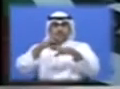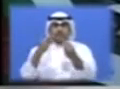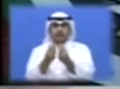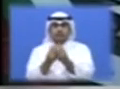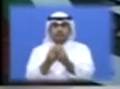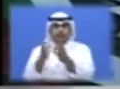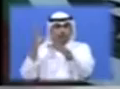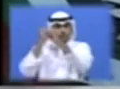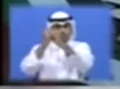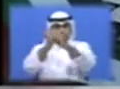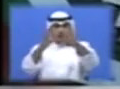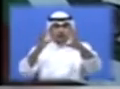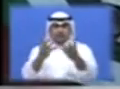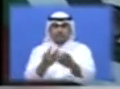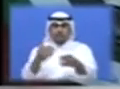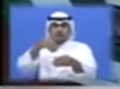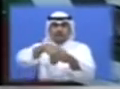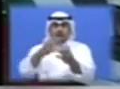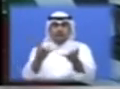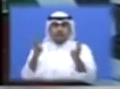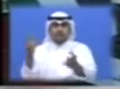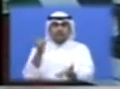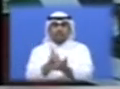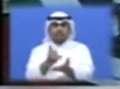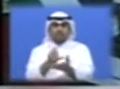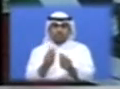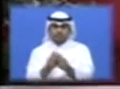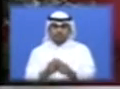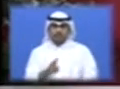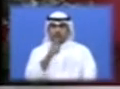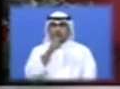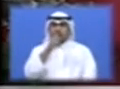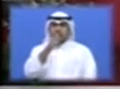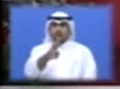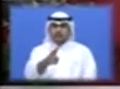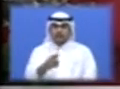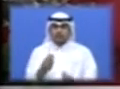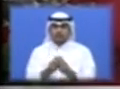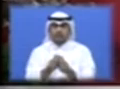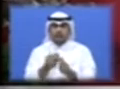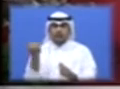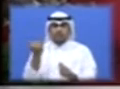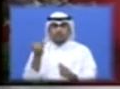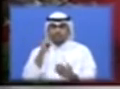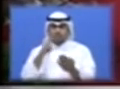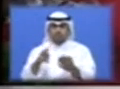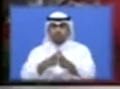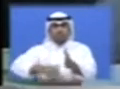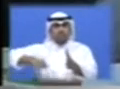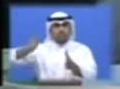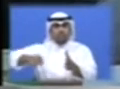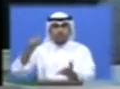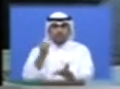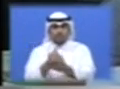النيابية. وأثنى بوشكوش في تصريح لوكالة الأنباء الكويتية بالتمثيل النيابي لمجلس الأمة وبدوره في تعزيز المكاسب